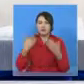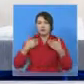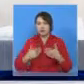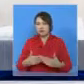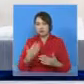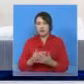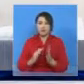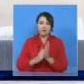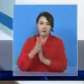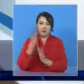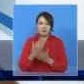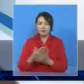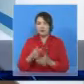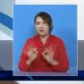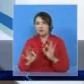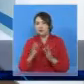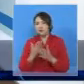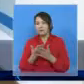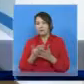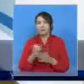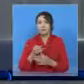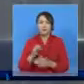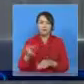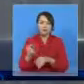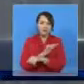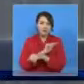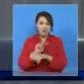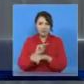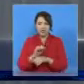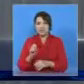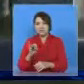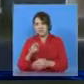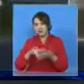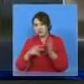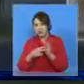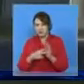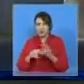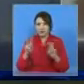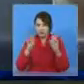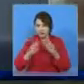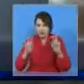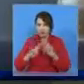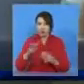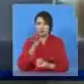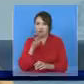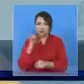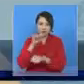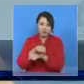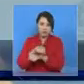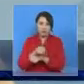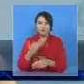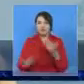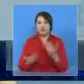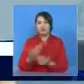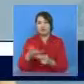үрейді еселегенмен нақты жағдай осы. Салдарынан емханаларда скрининг, жоспарлы медициналық тексеру уақытша тоқтатылды. Егер